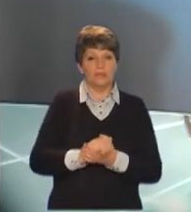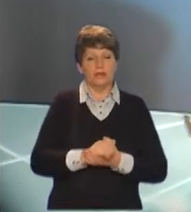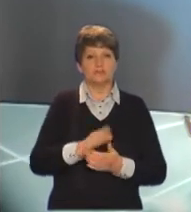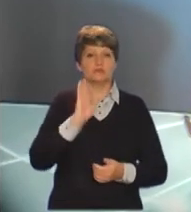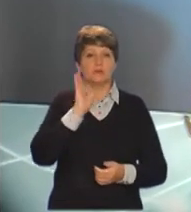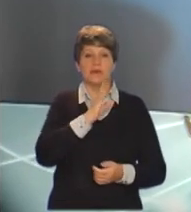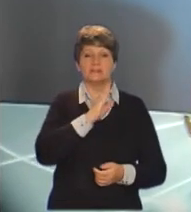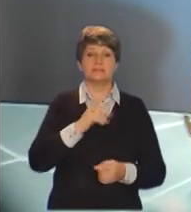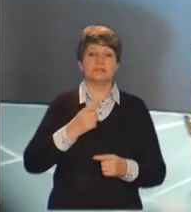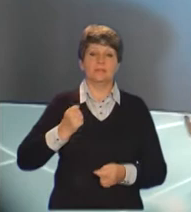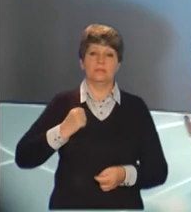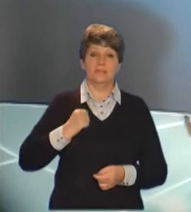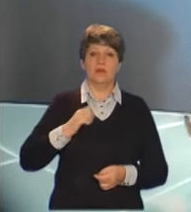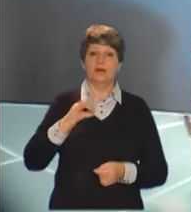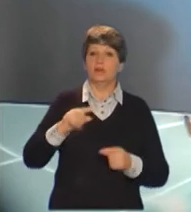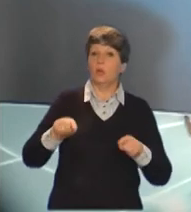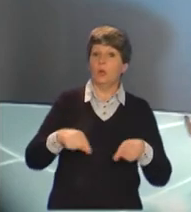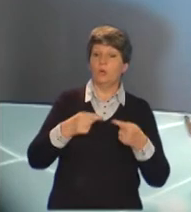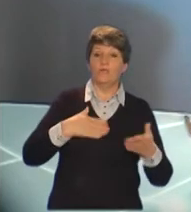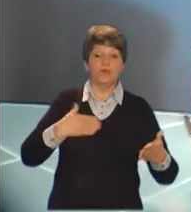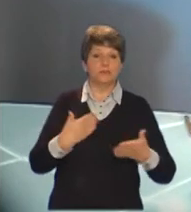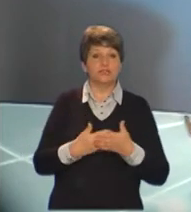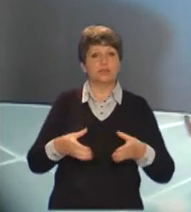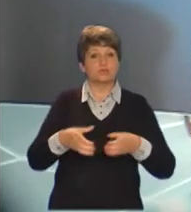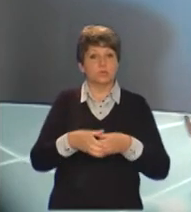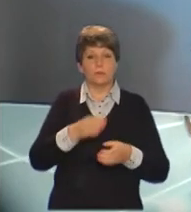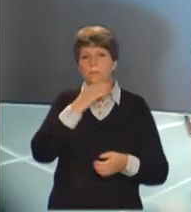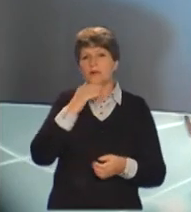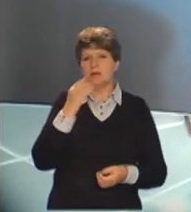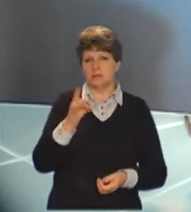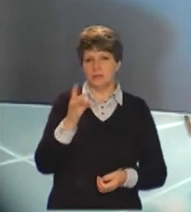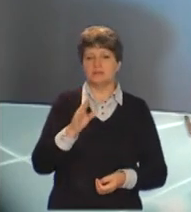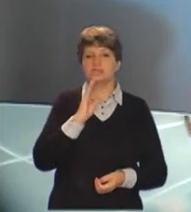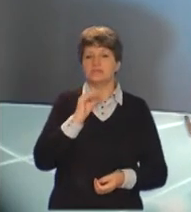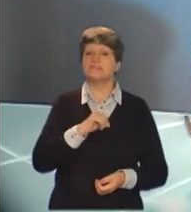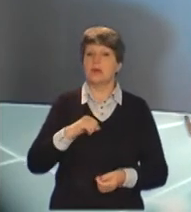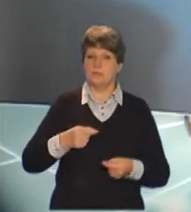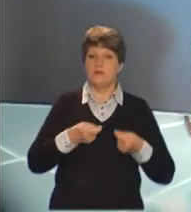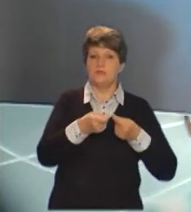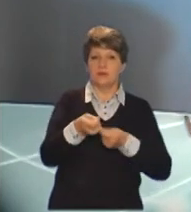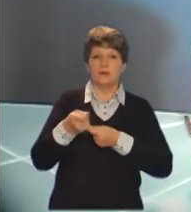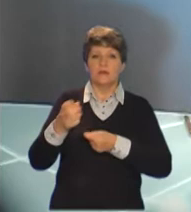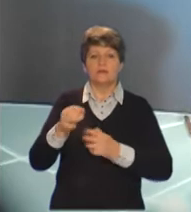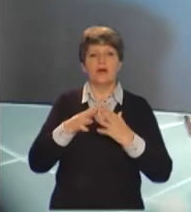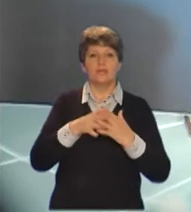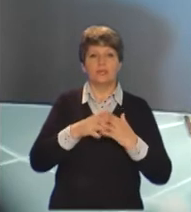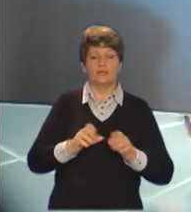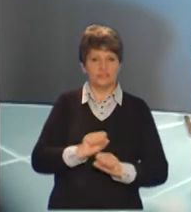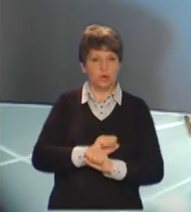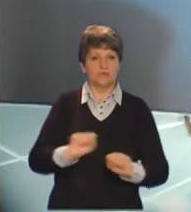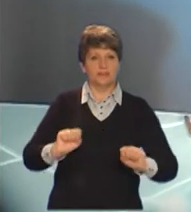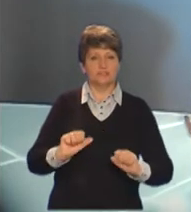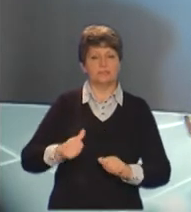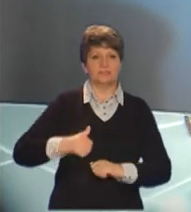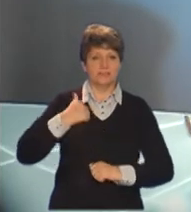об'єднання «Солдатські матері Корсунщини» та організували волонтерську групу. Багато разів жінки самі їздили на передову. З